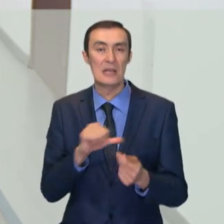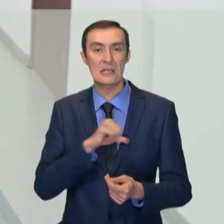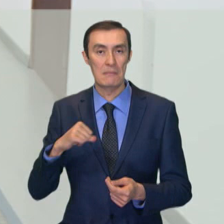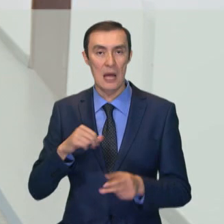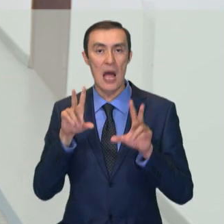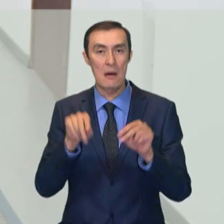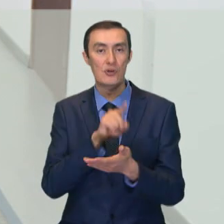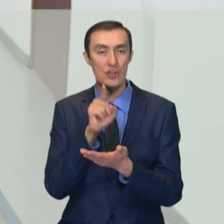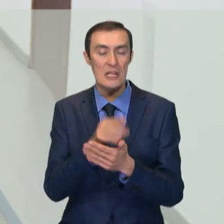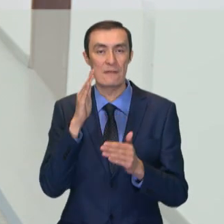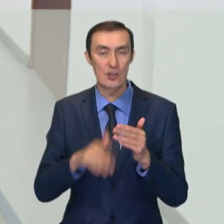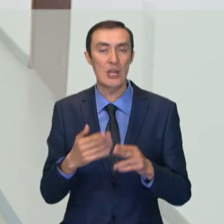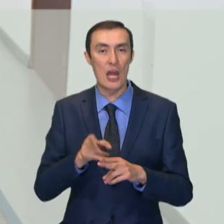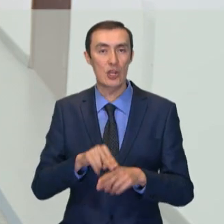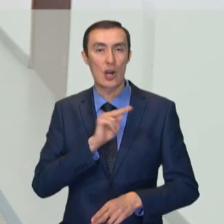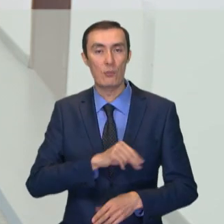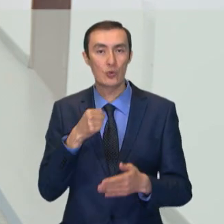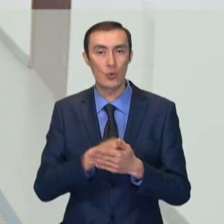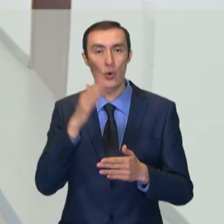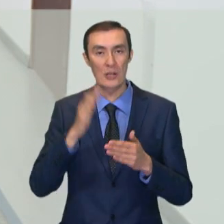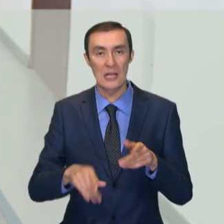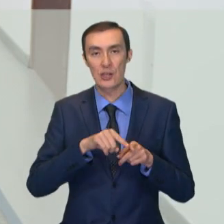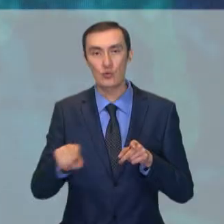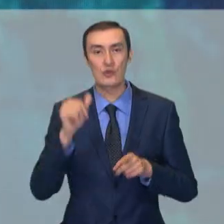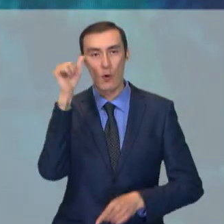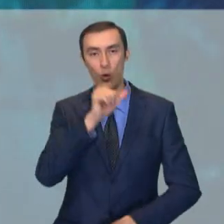обязался завершить эти работы до конца текущего года.